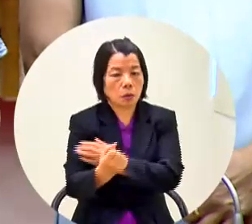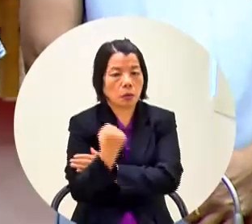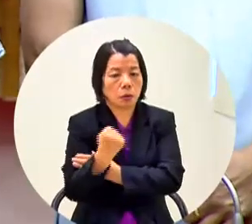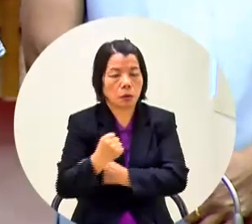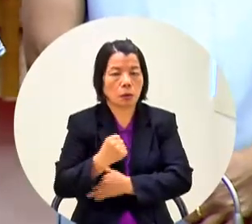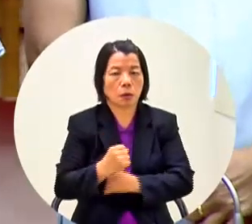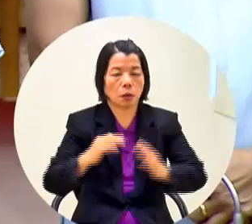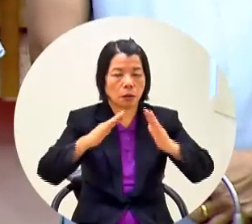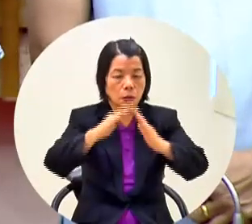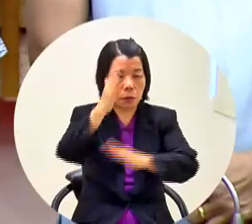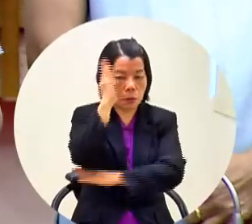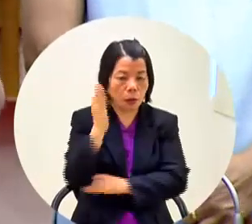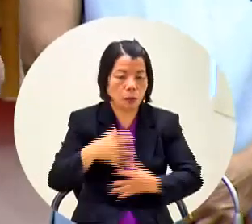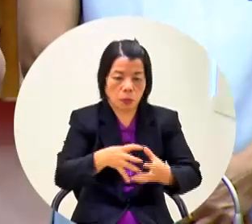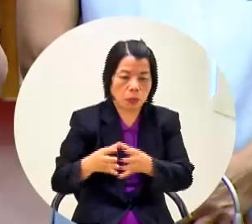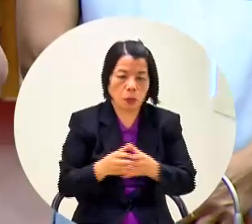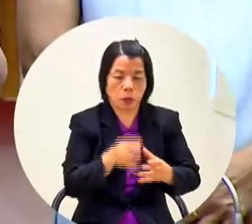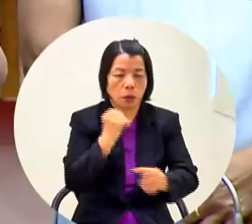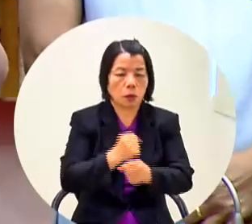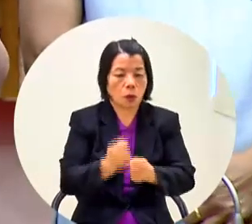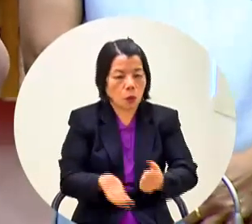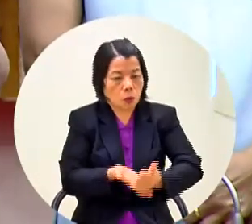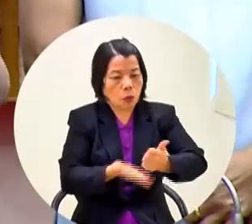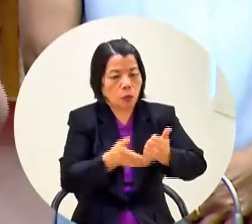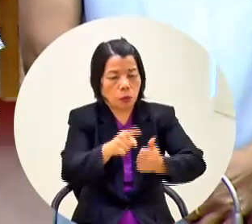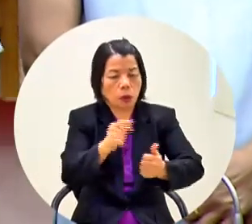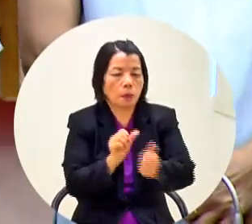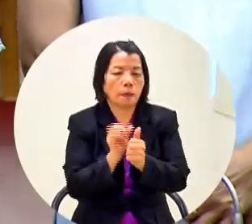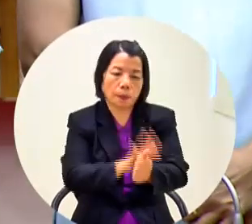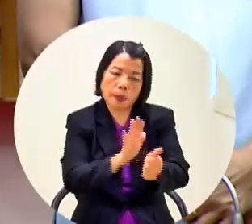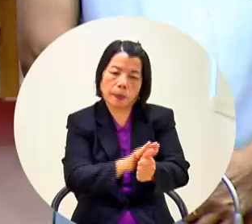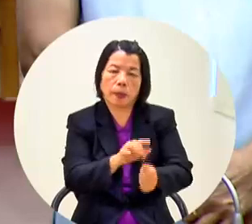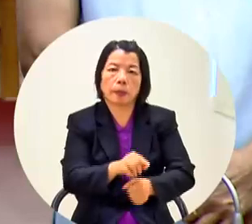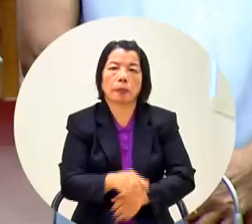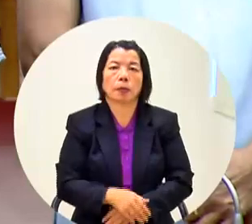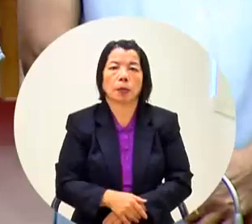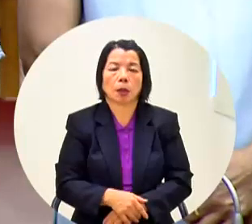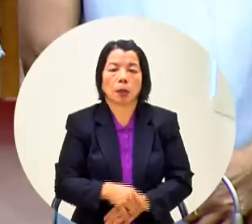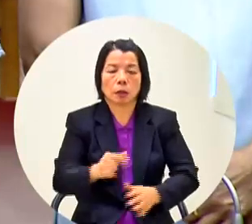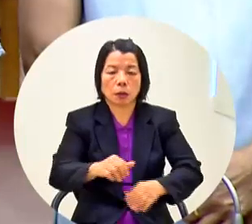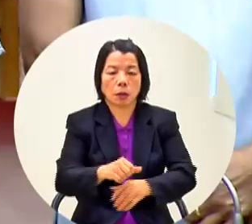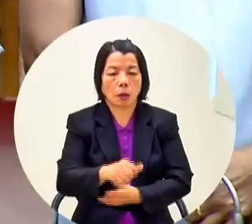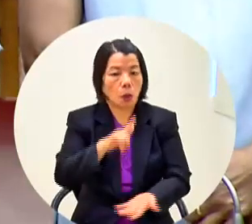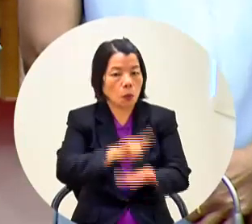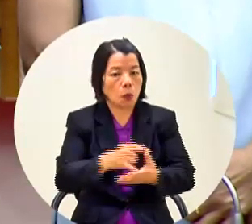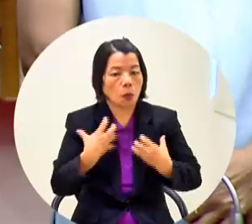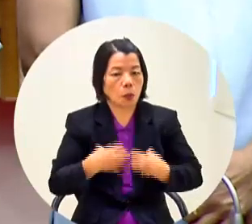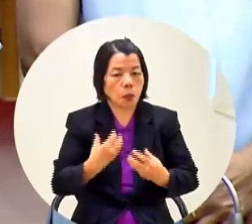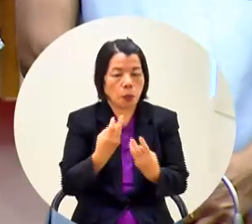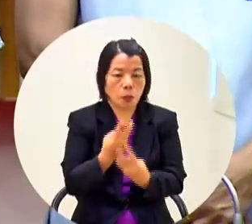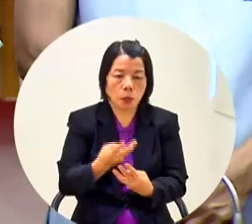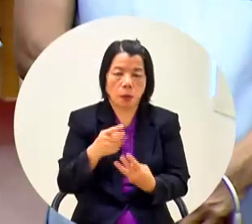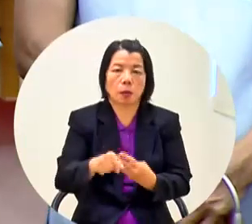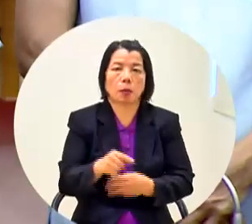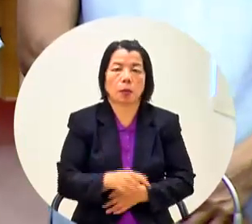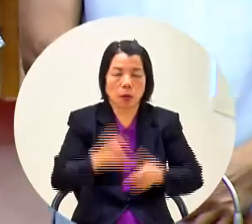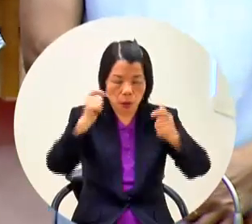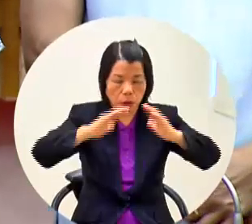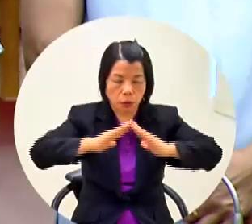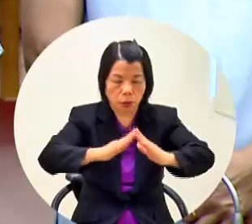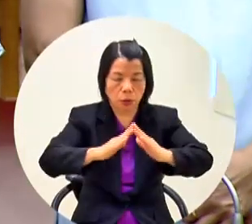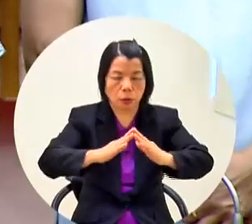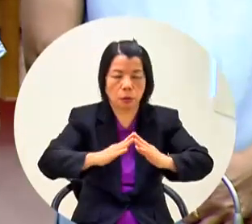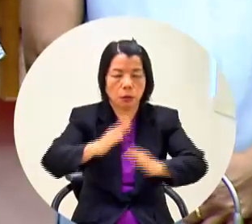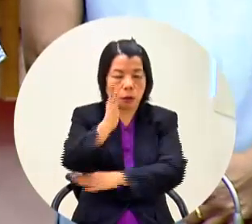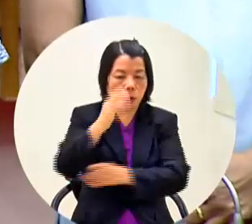爱改革嘞，爱作为他最坚强的后盾。我想包括这道的武汉肺炎，我们的高雄市政府团队，